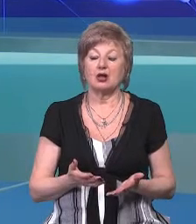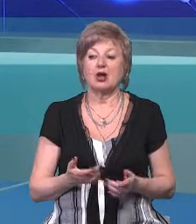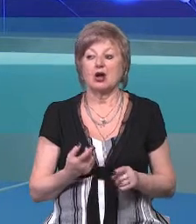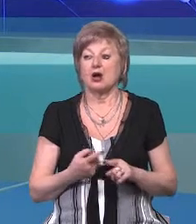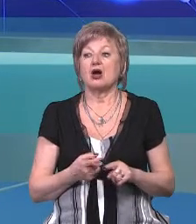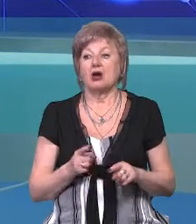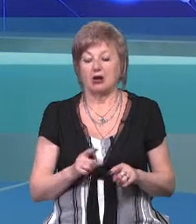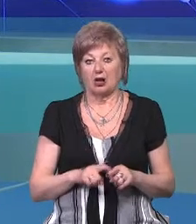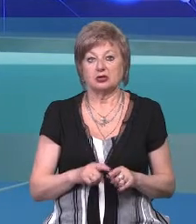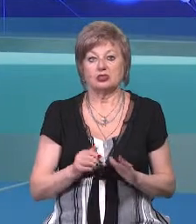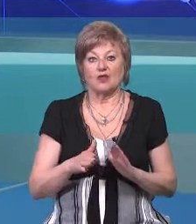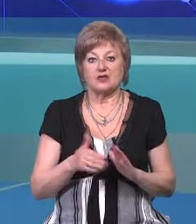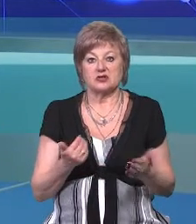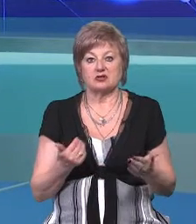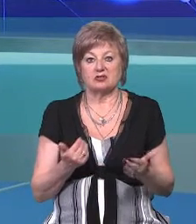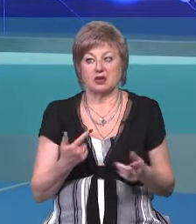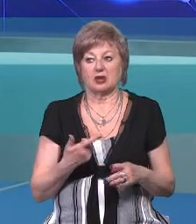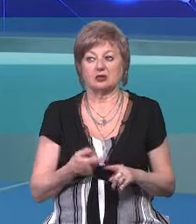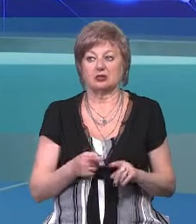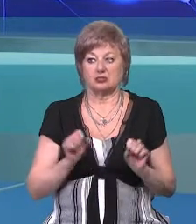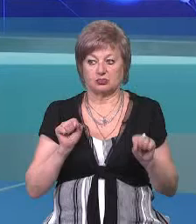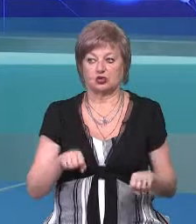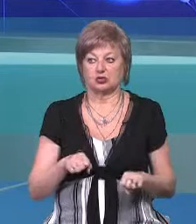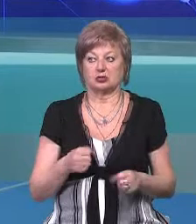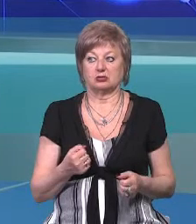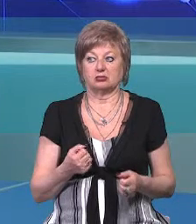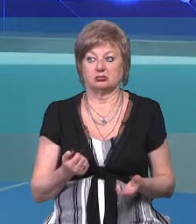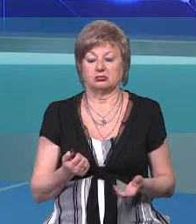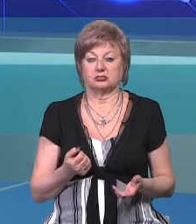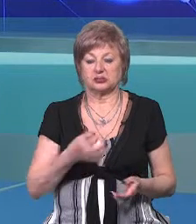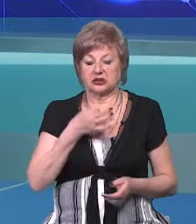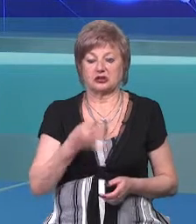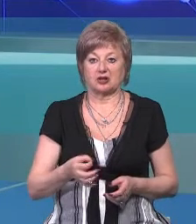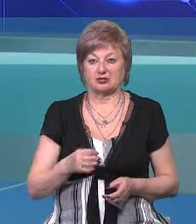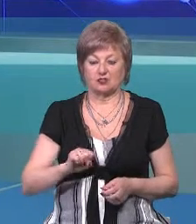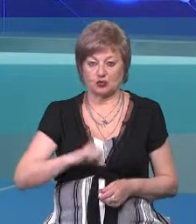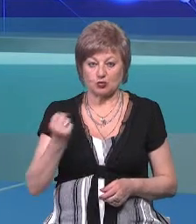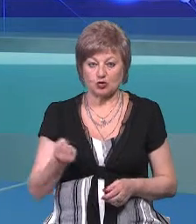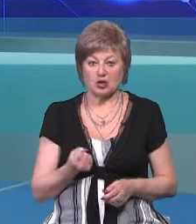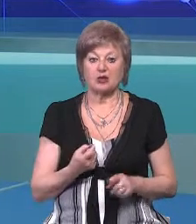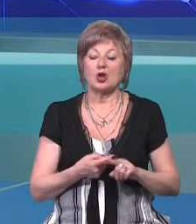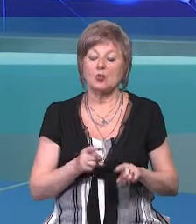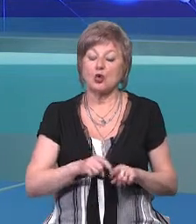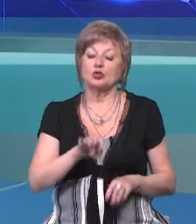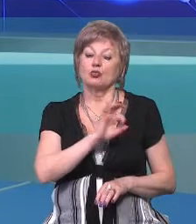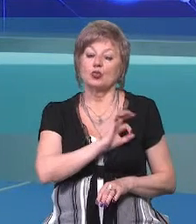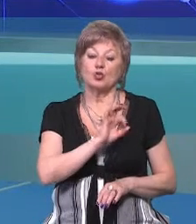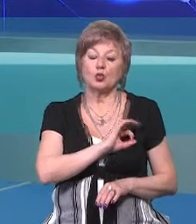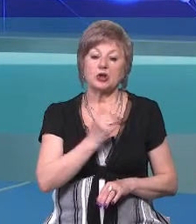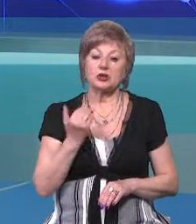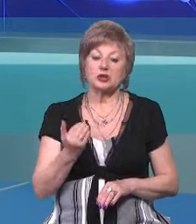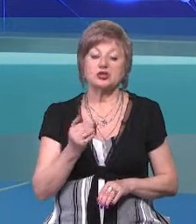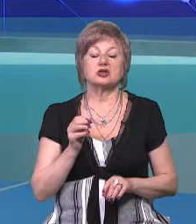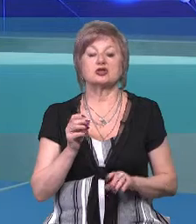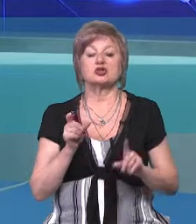це викликає щонайменш подив, якщо можна так виразитись. Тому з юридичної точки зору такого